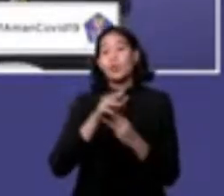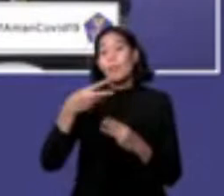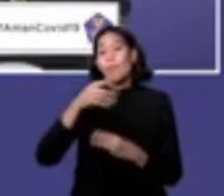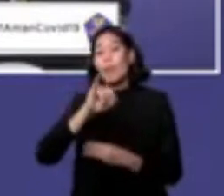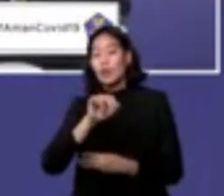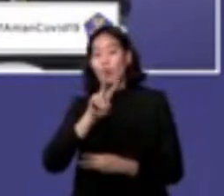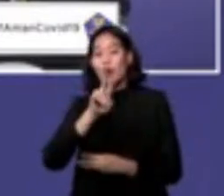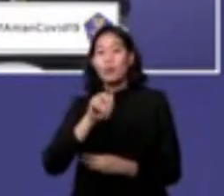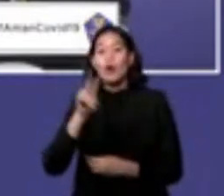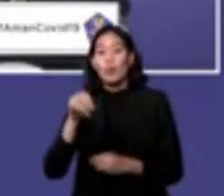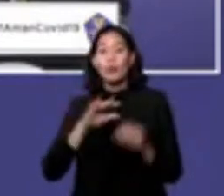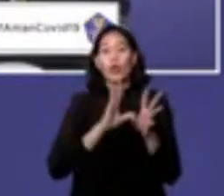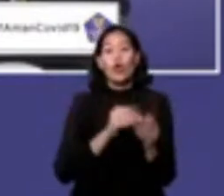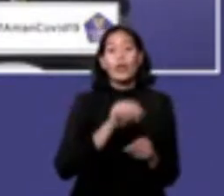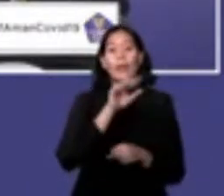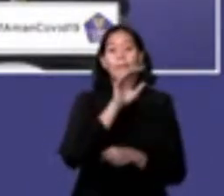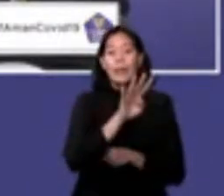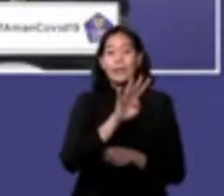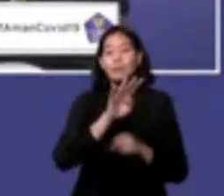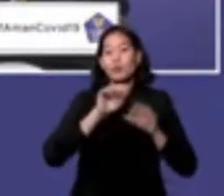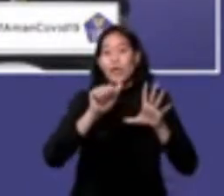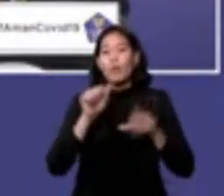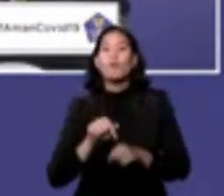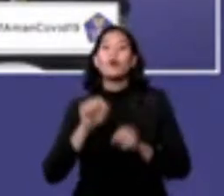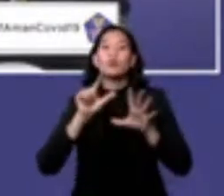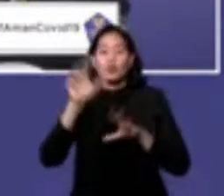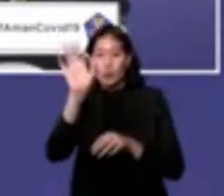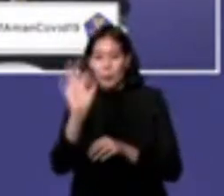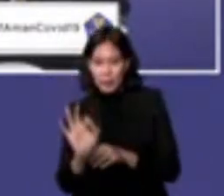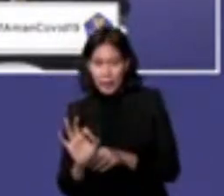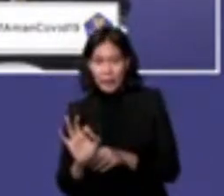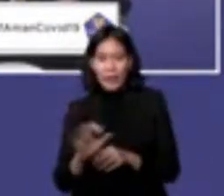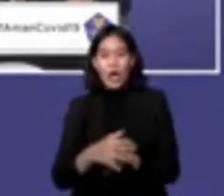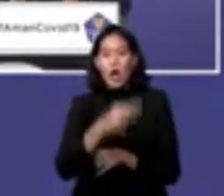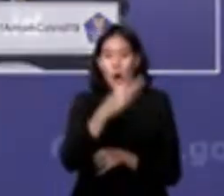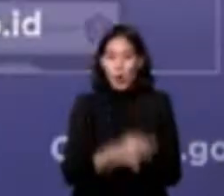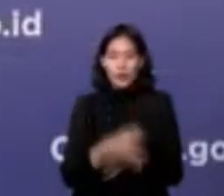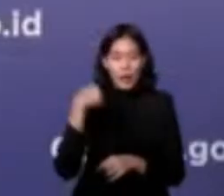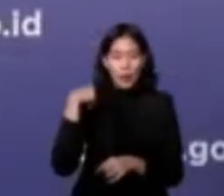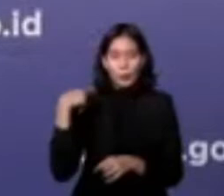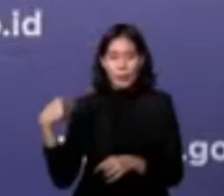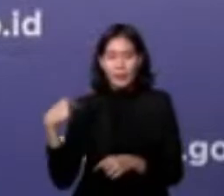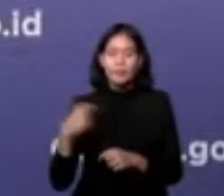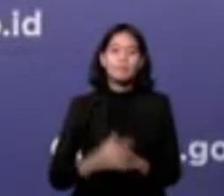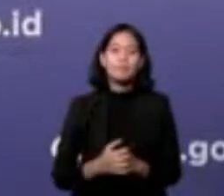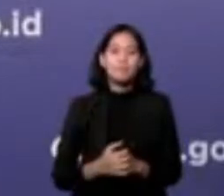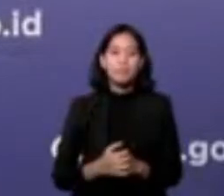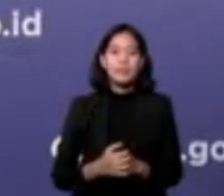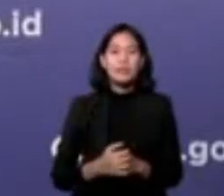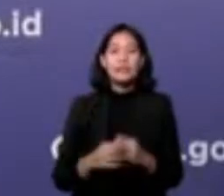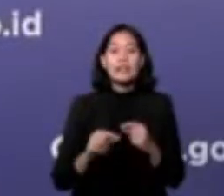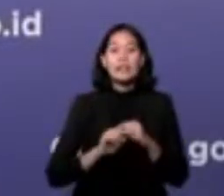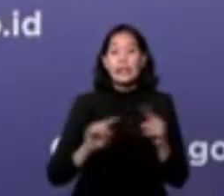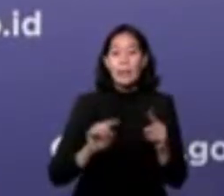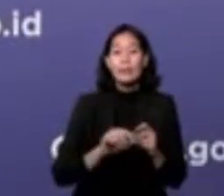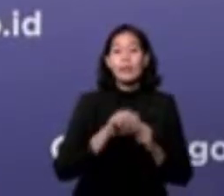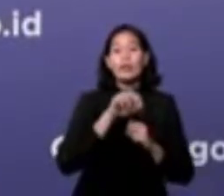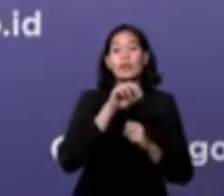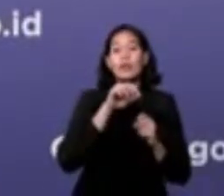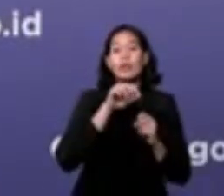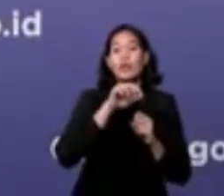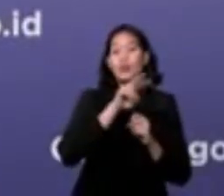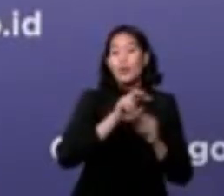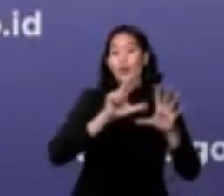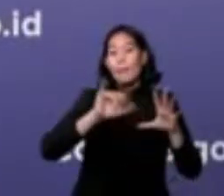Mei 2020 jumlahnya 46,70% dari setengah kabupaten kota di Indonesia. Namun, per